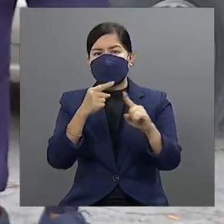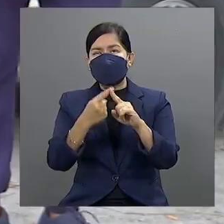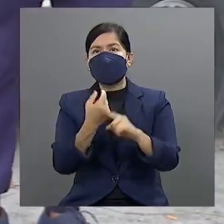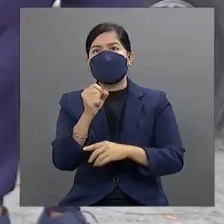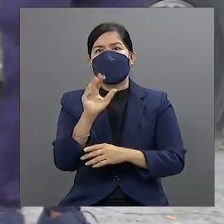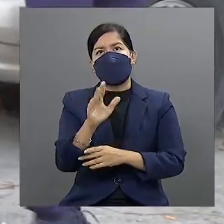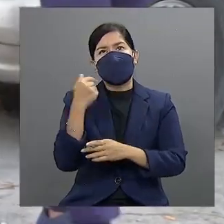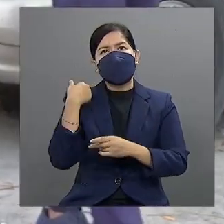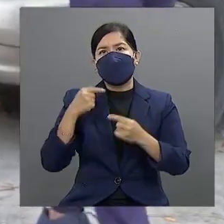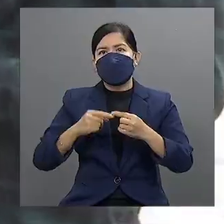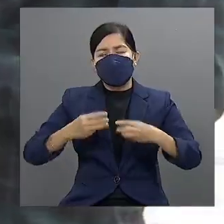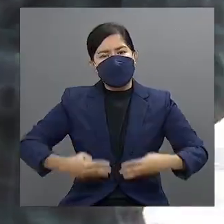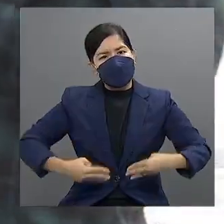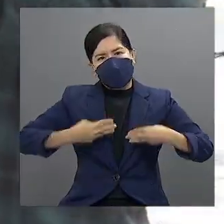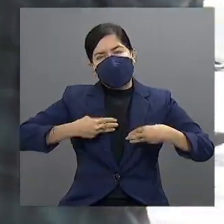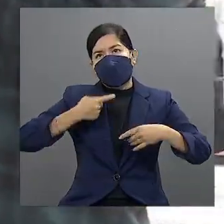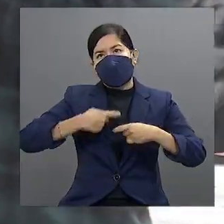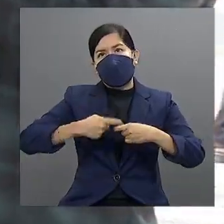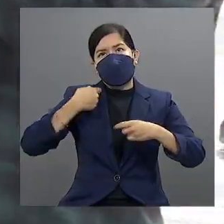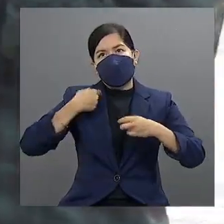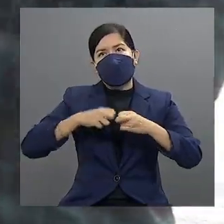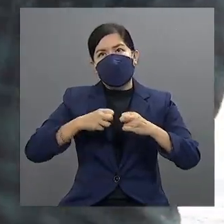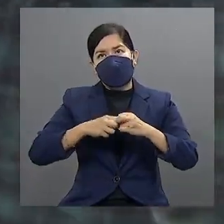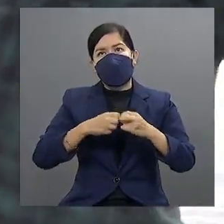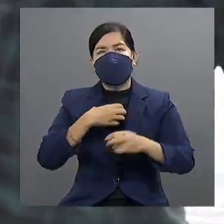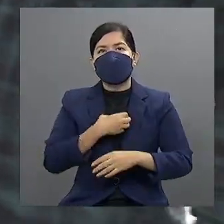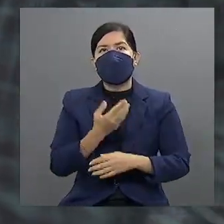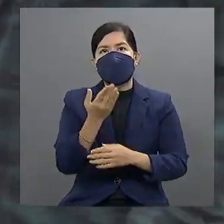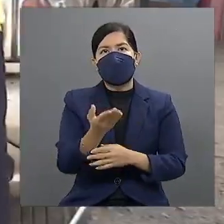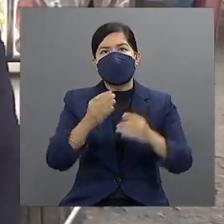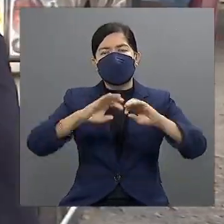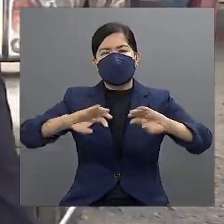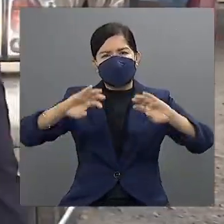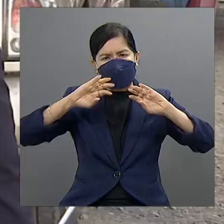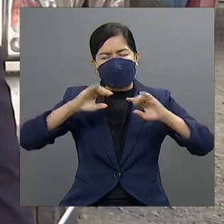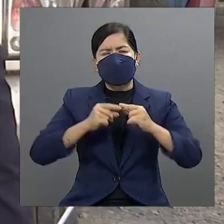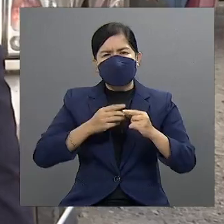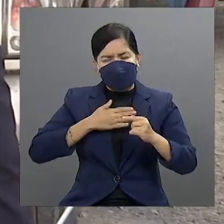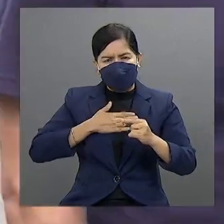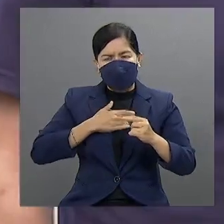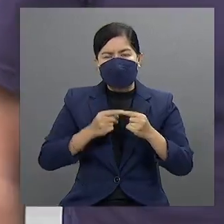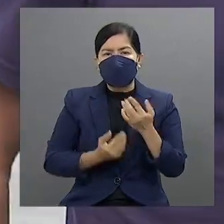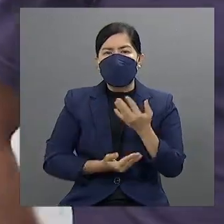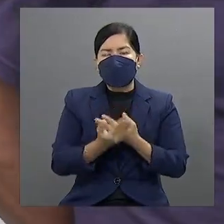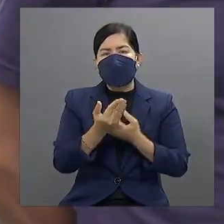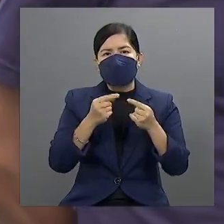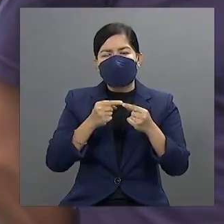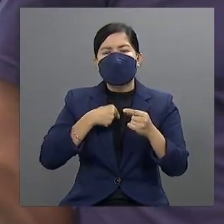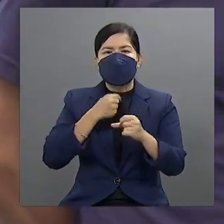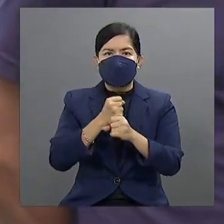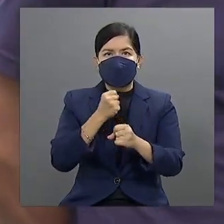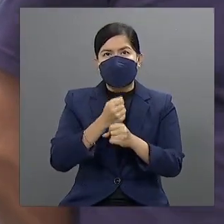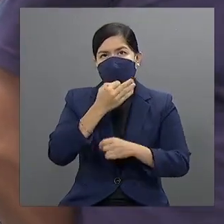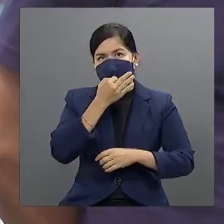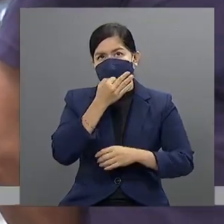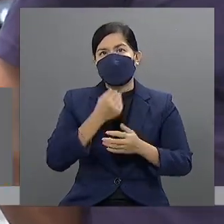ก็อยากจะขอความเห็นใจจากภาครัฐนะคะให้มีการผ่อนคลายให้พวกเขามีพื้นที่ทำมาหากินค่ะ ทำไมเราถึงเปิดสถานบ